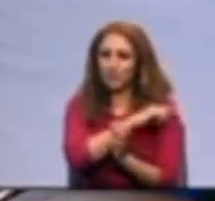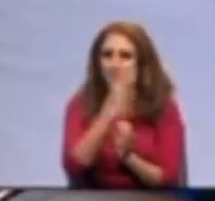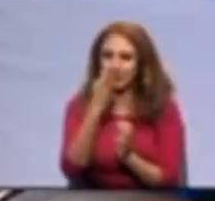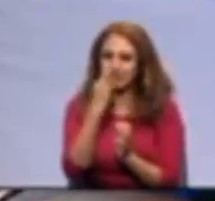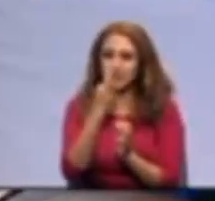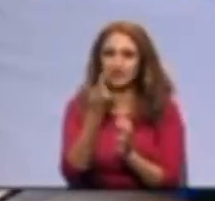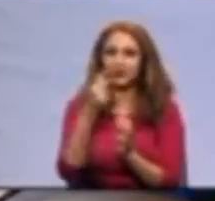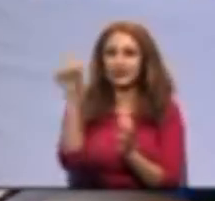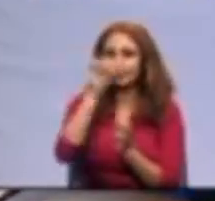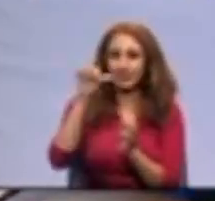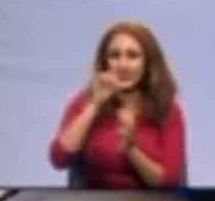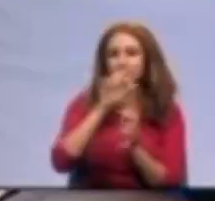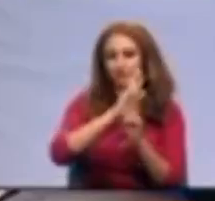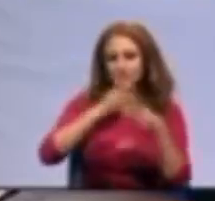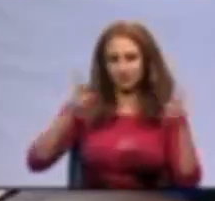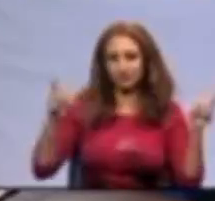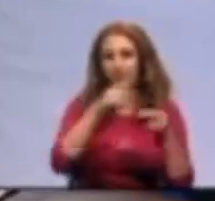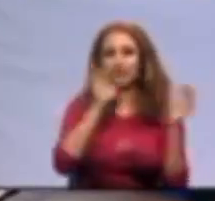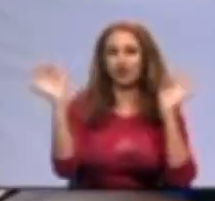واصر اني انا امثل معه